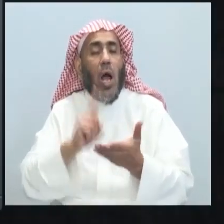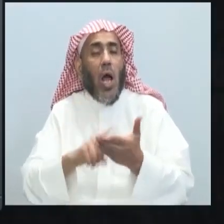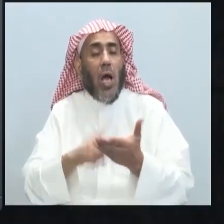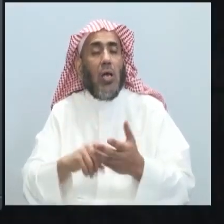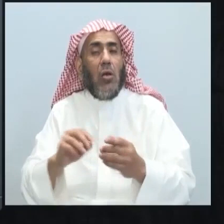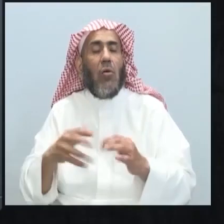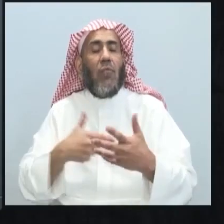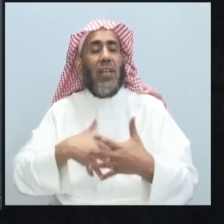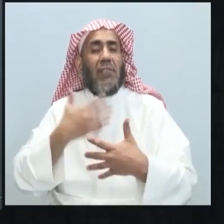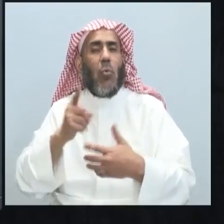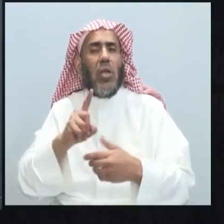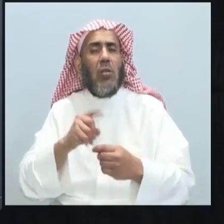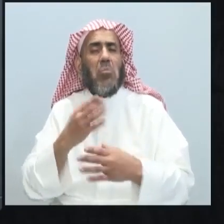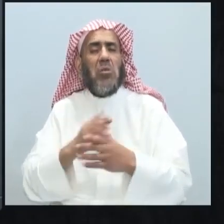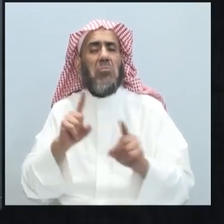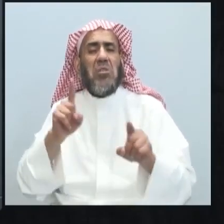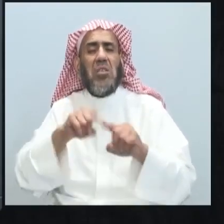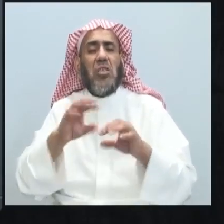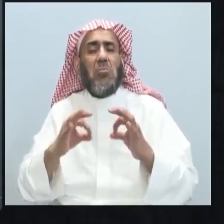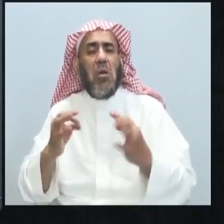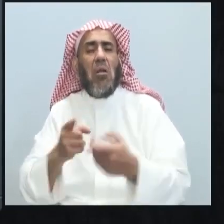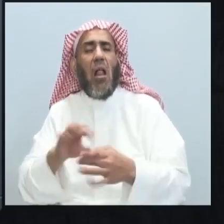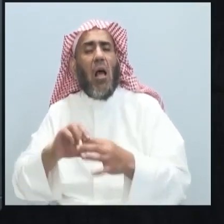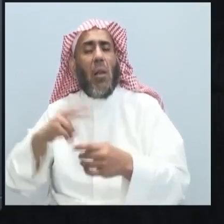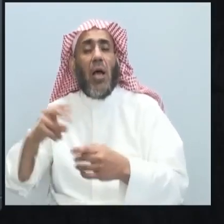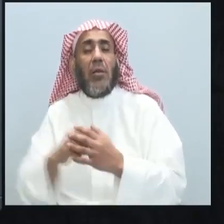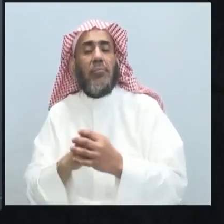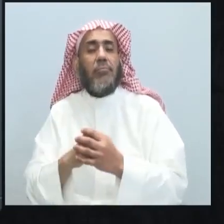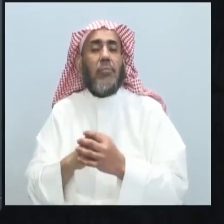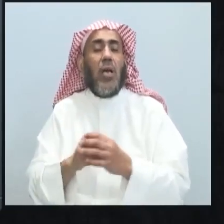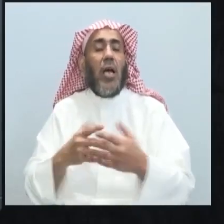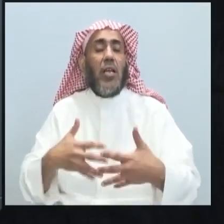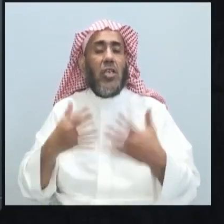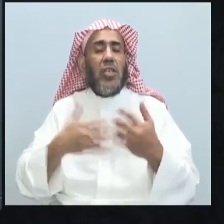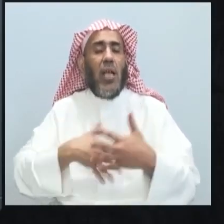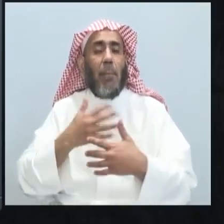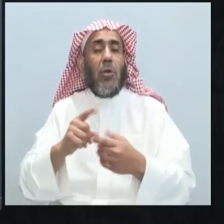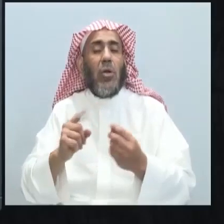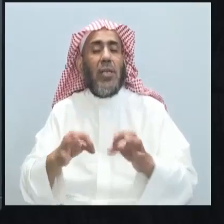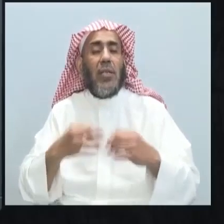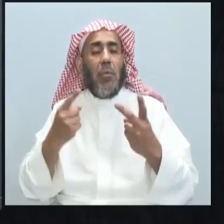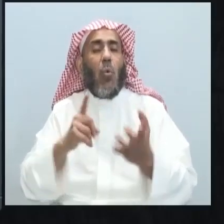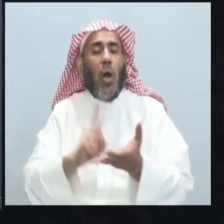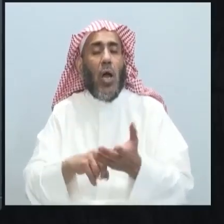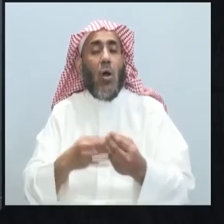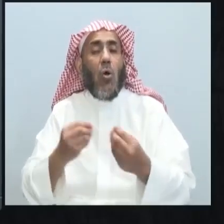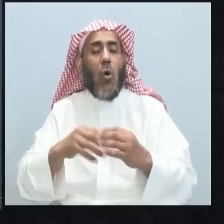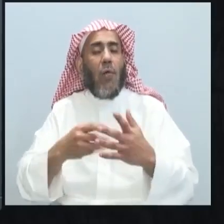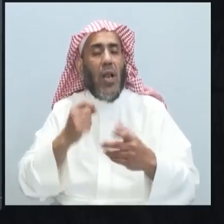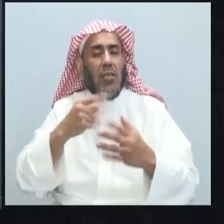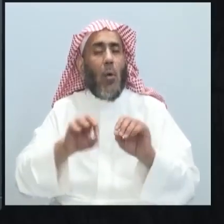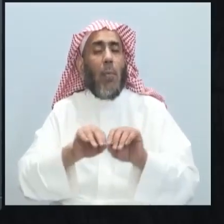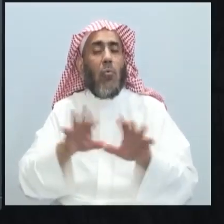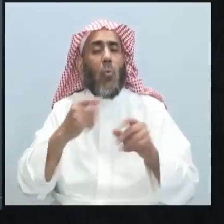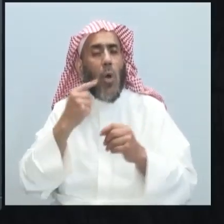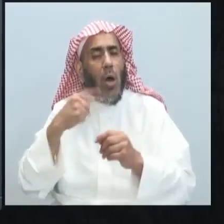تكون في نفسك وليس هو مناسبات اجتماعيه وليس لك علاقه بالاخرين كذلك ان الشعر تعبير عن الطبيعه فقط وحقائقها وما يسرد في اسراره مبثوثه